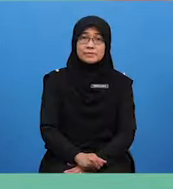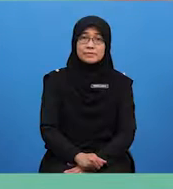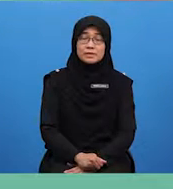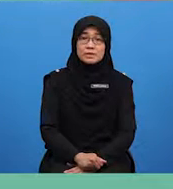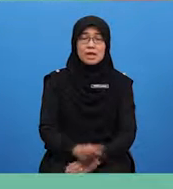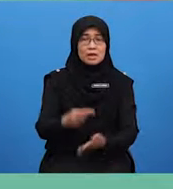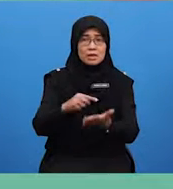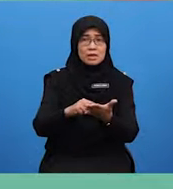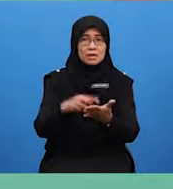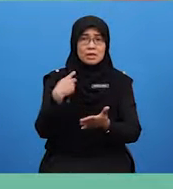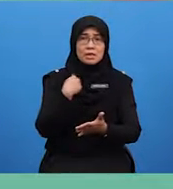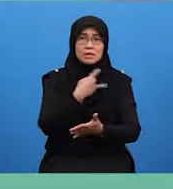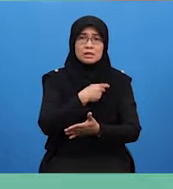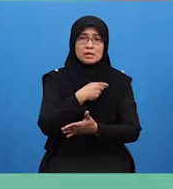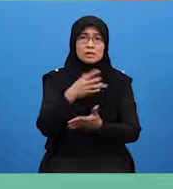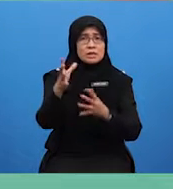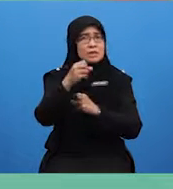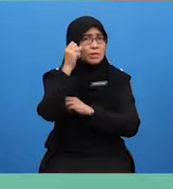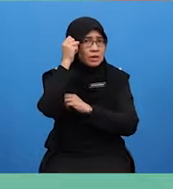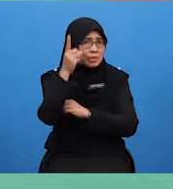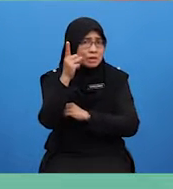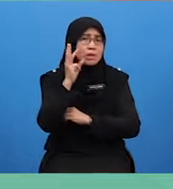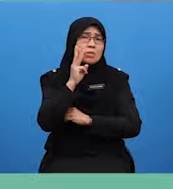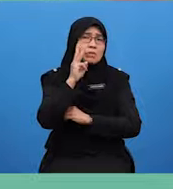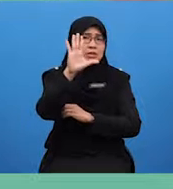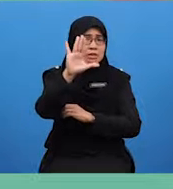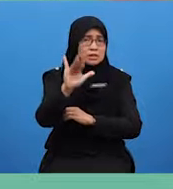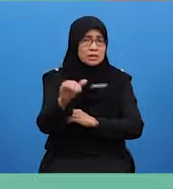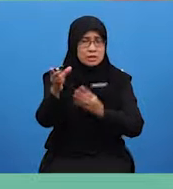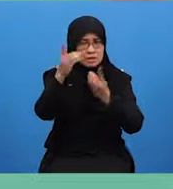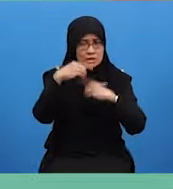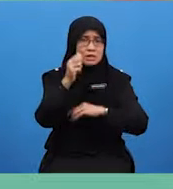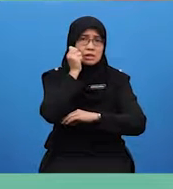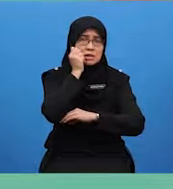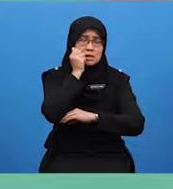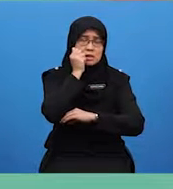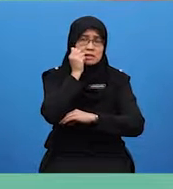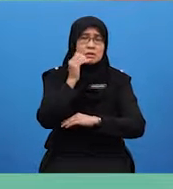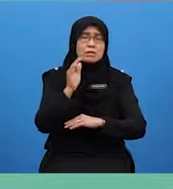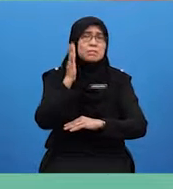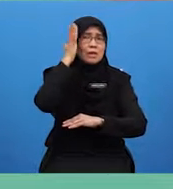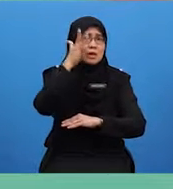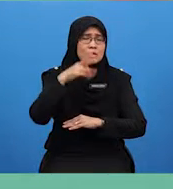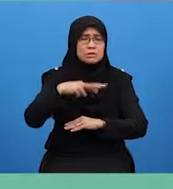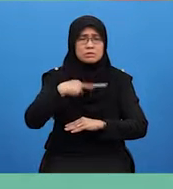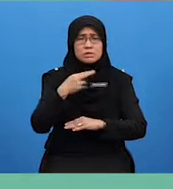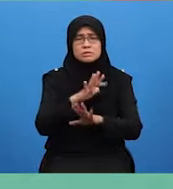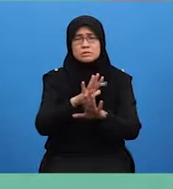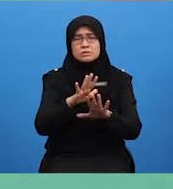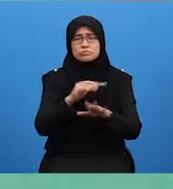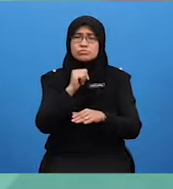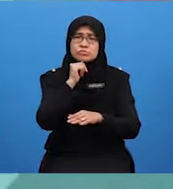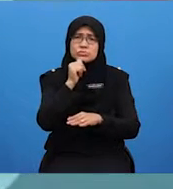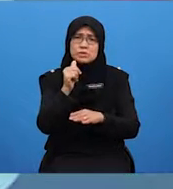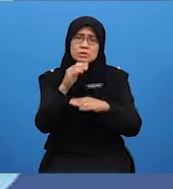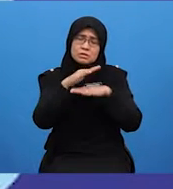Di sini kita dapat memahami bahawa wanita yang mengalami haid boleh mengalami ketidakselesaan seperti